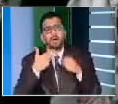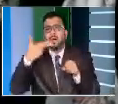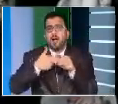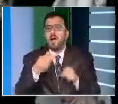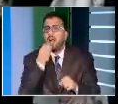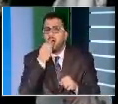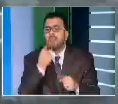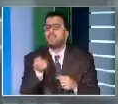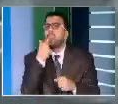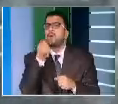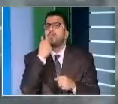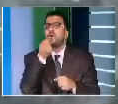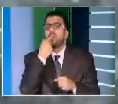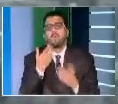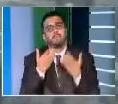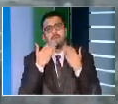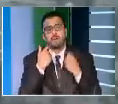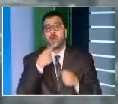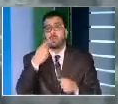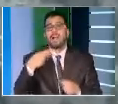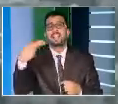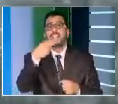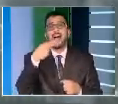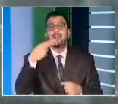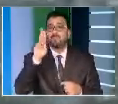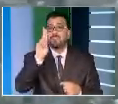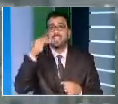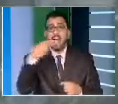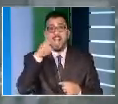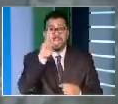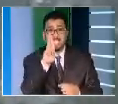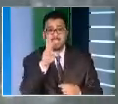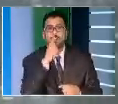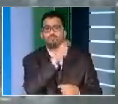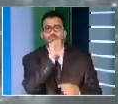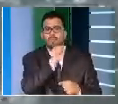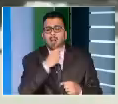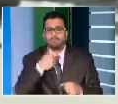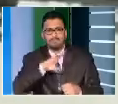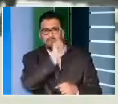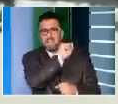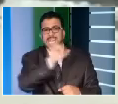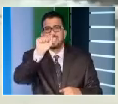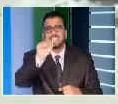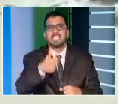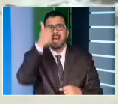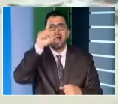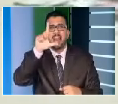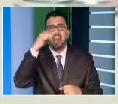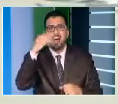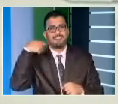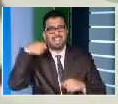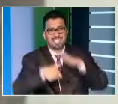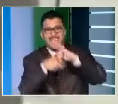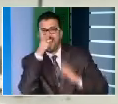من دخول الأدوية. أما مدينة تعز التي تحاصرها ميليشيا الحوثي والمخلوع صالح وتتمركز في